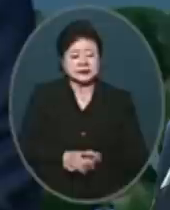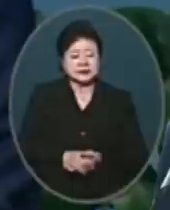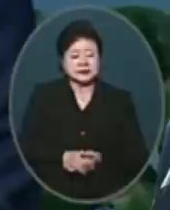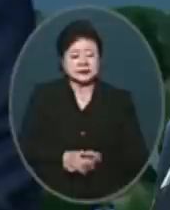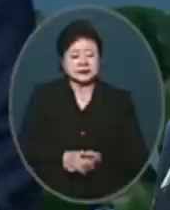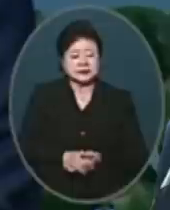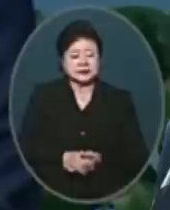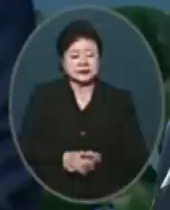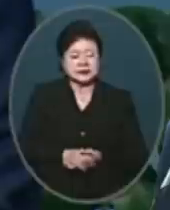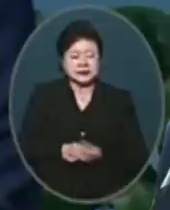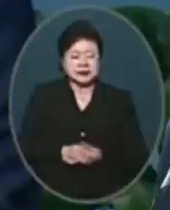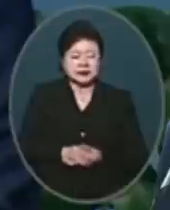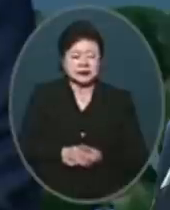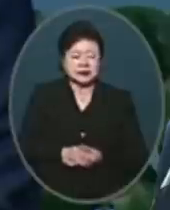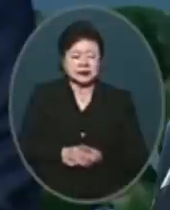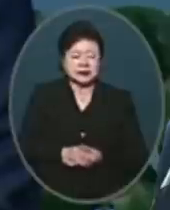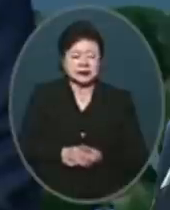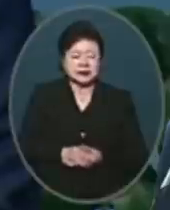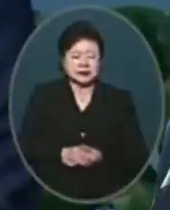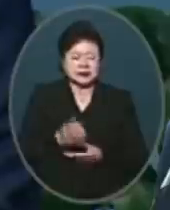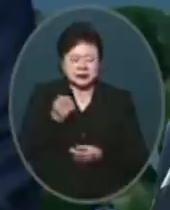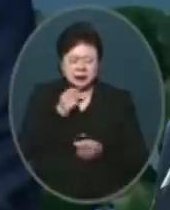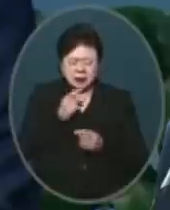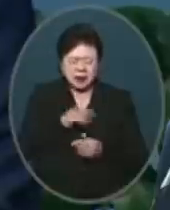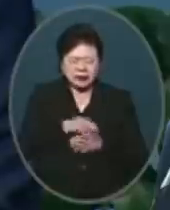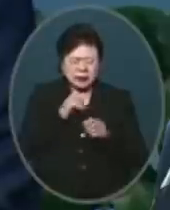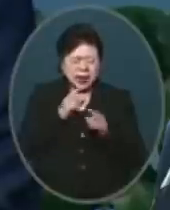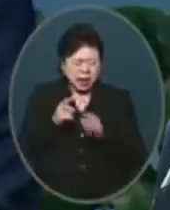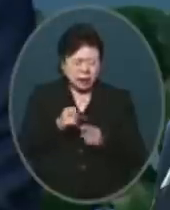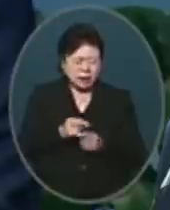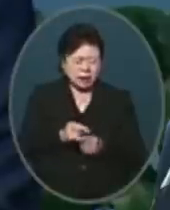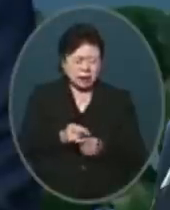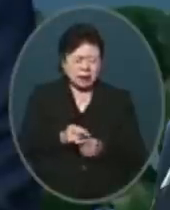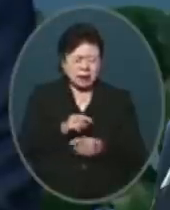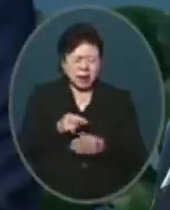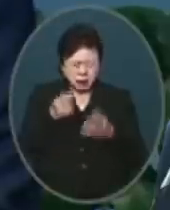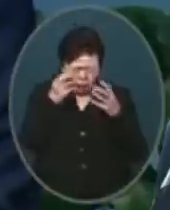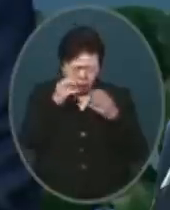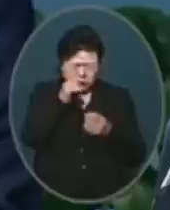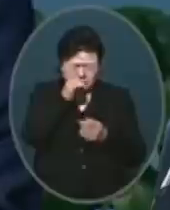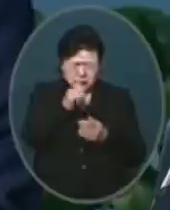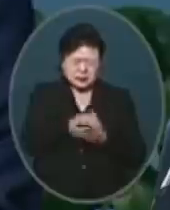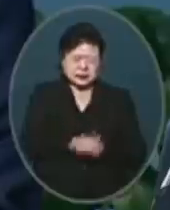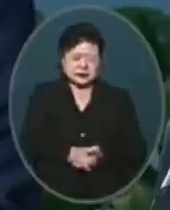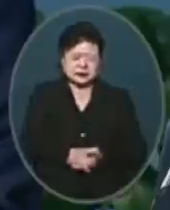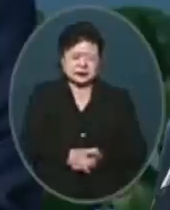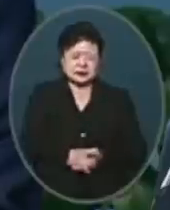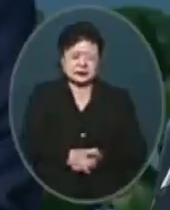자꾸 헛소리를 하고 마음의 고통을 가지고 있고,